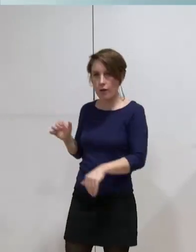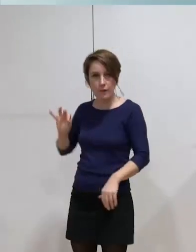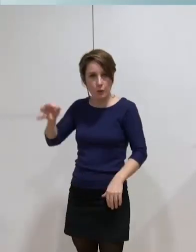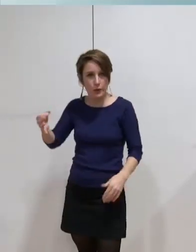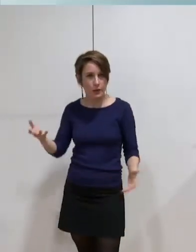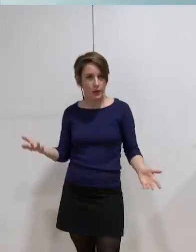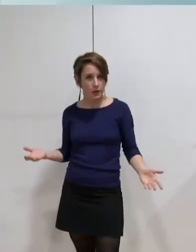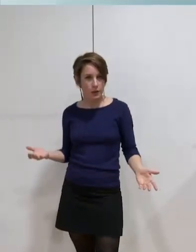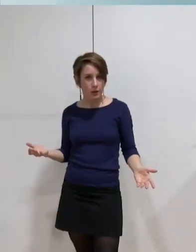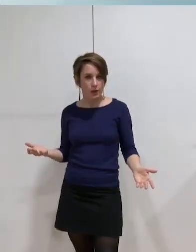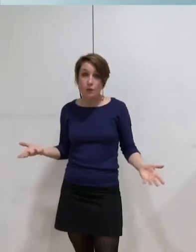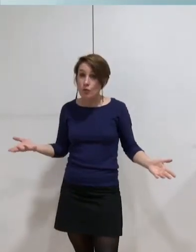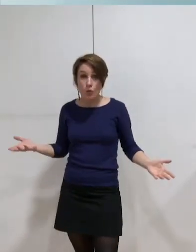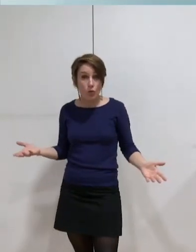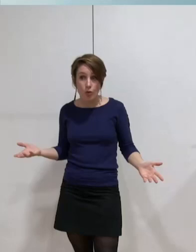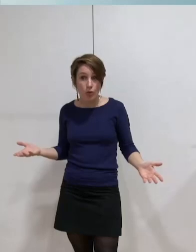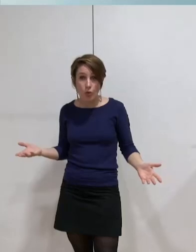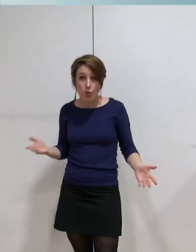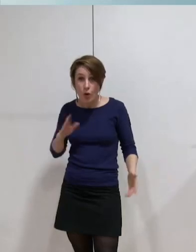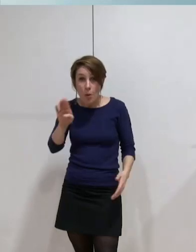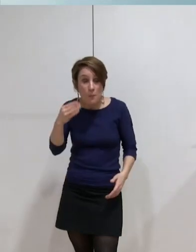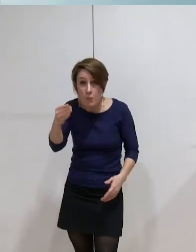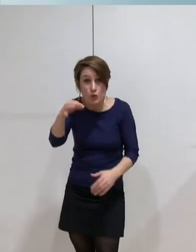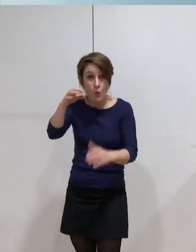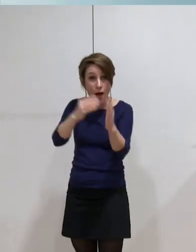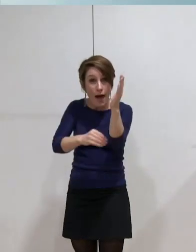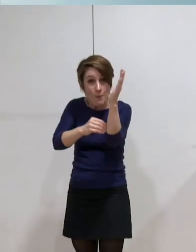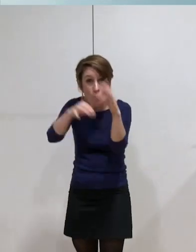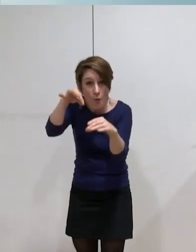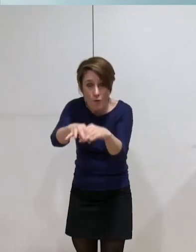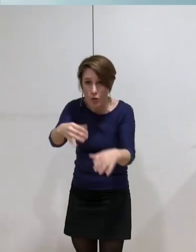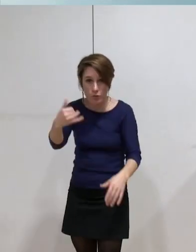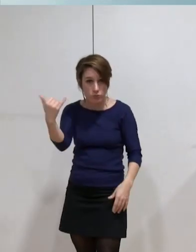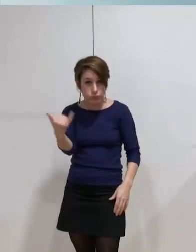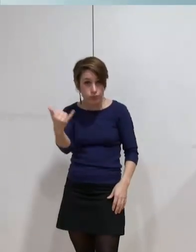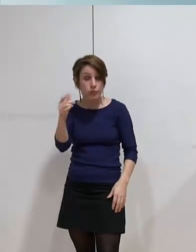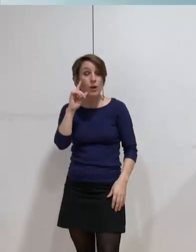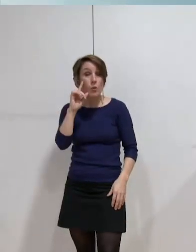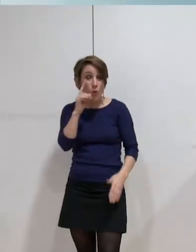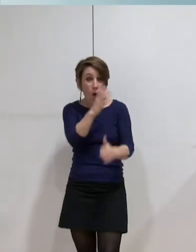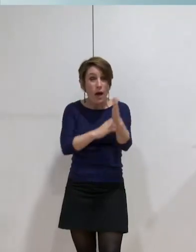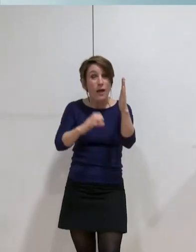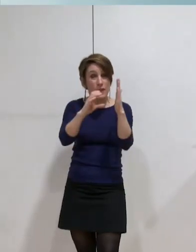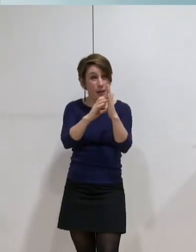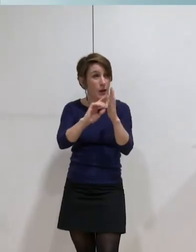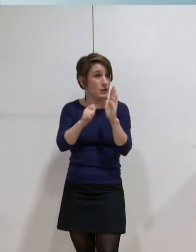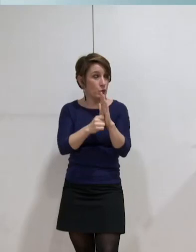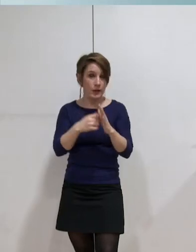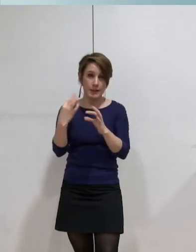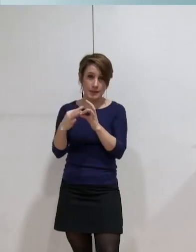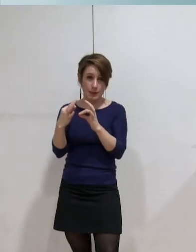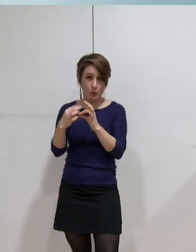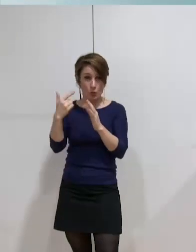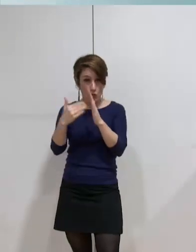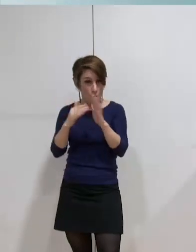possible et bien et donc on n pas besoin de voter l'amendement parce que si je me reporte à la libération que vous connaissez bien de septembre